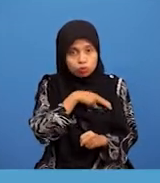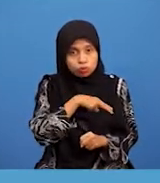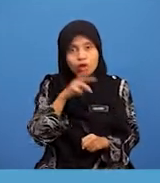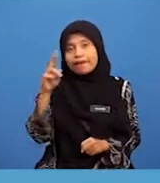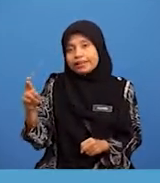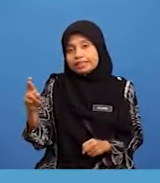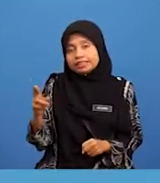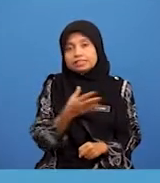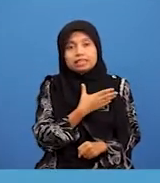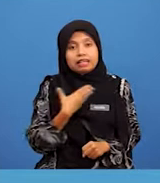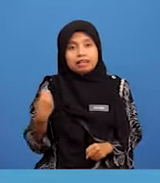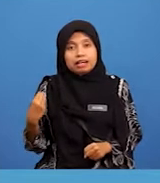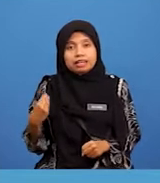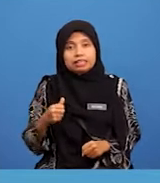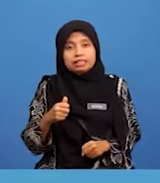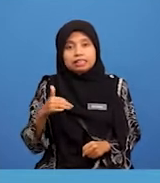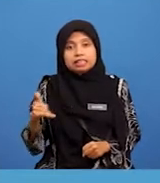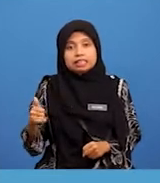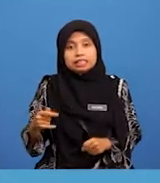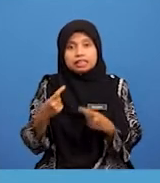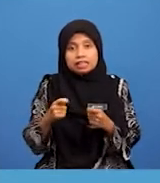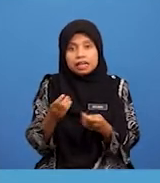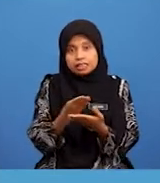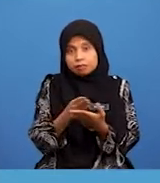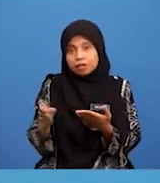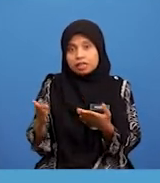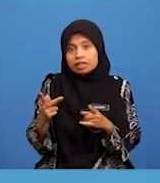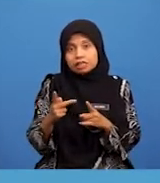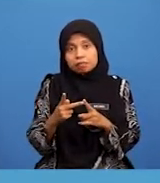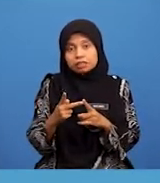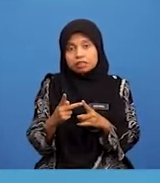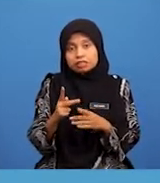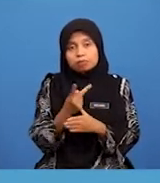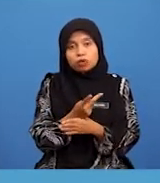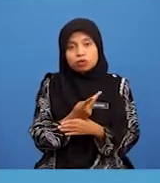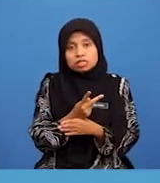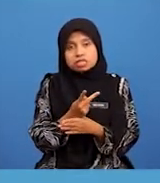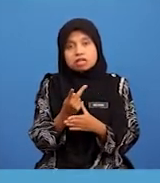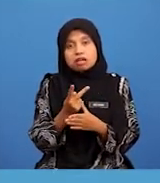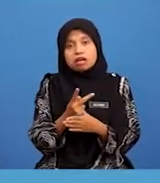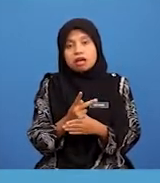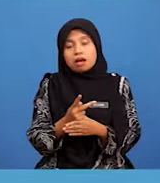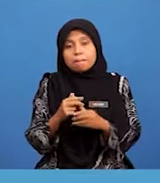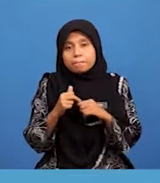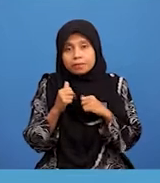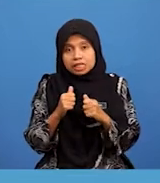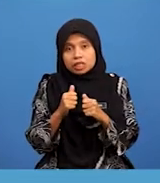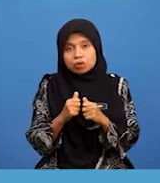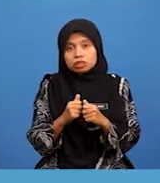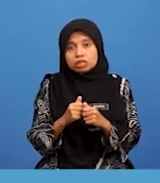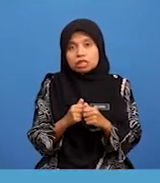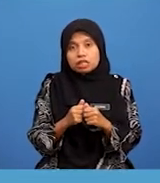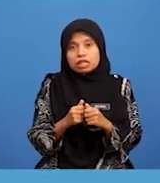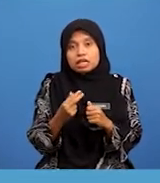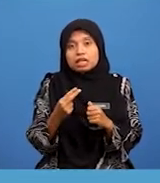realisasi dan ianya telah dibahagikan kepada perkongsi-perkongsi mengikut